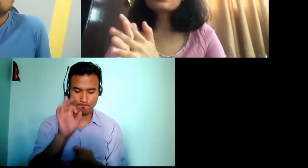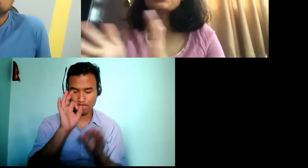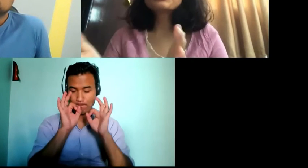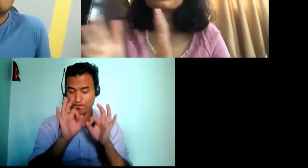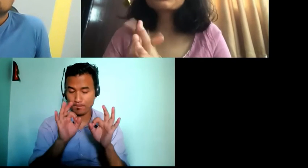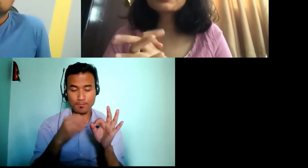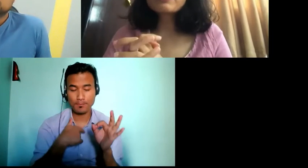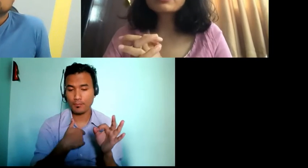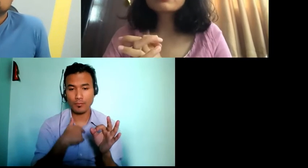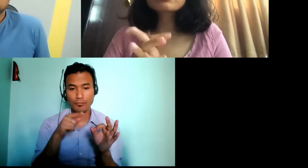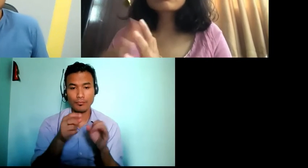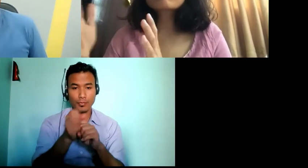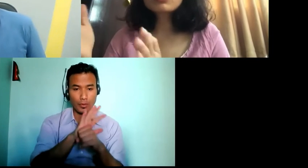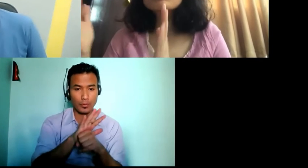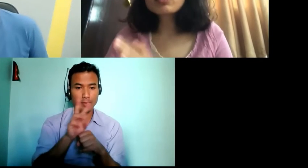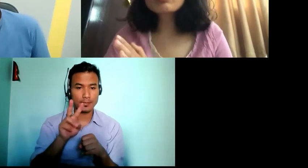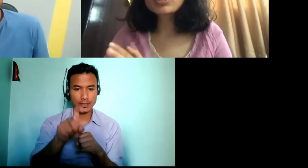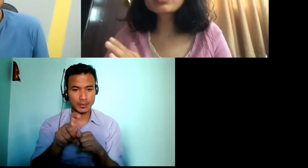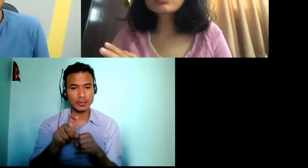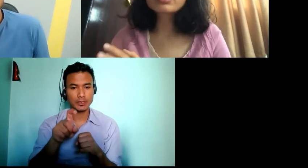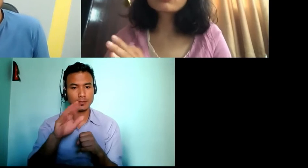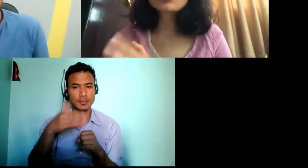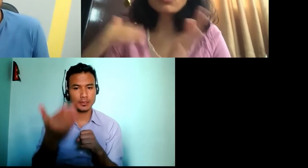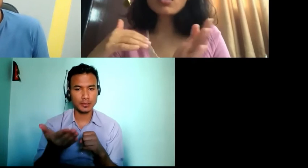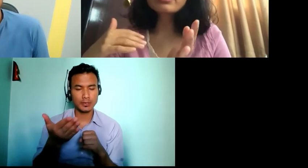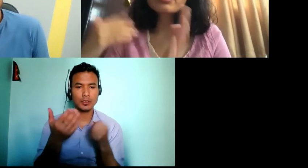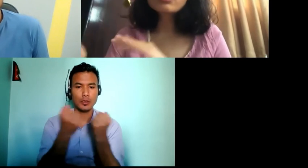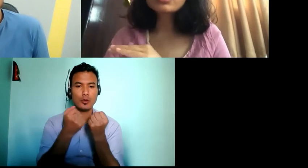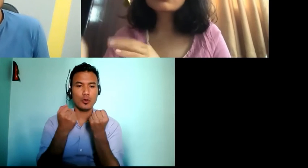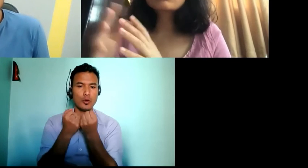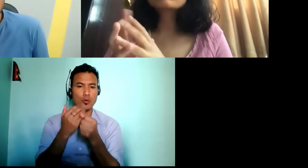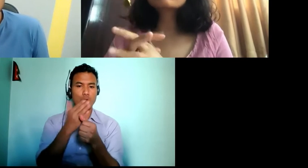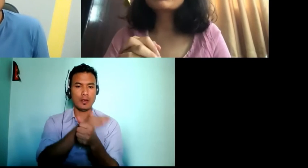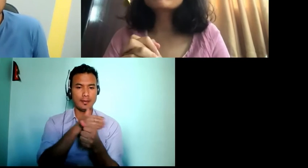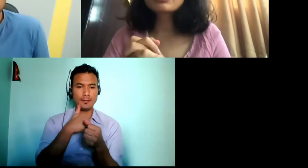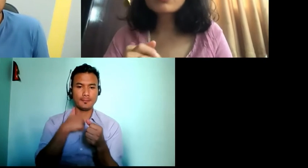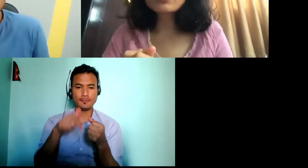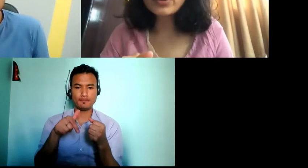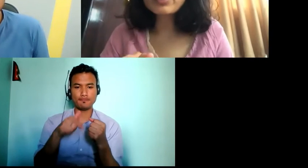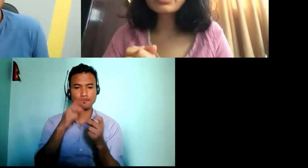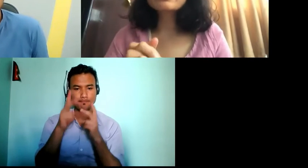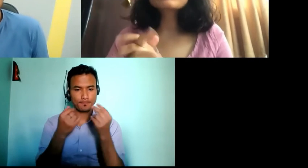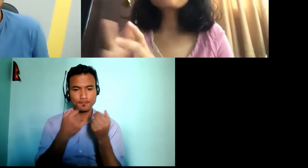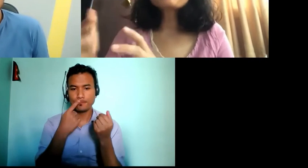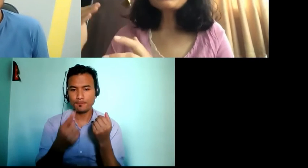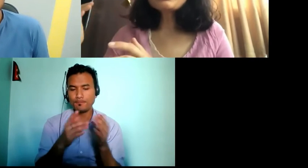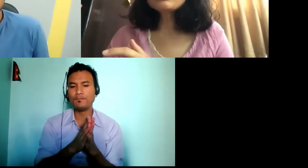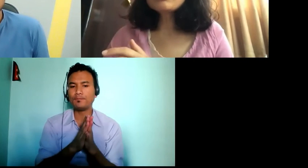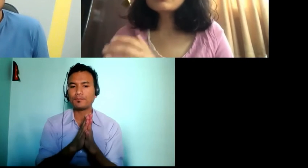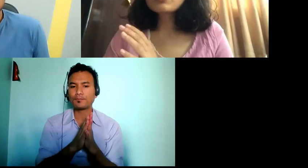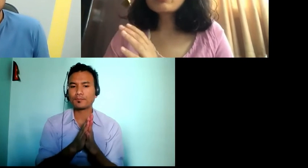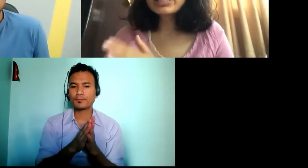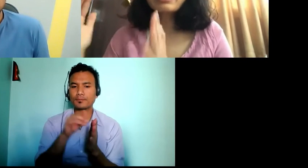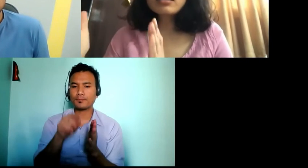यो कोरोना भाइरसको यो पछि र होइन लकडाउन अगाडि र अहिलेको हामीले कुरा गर्नु पर्यो भन्दाखेरि चाहिँ